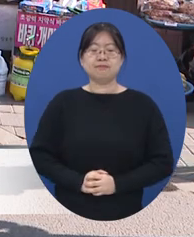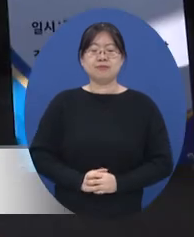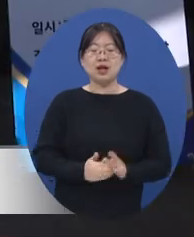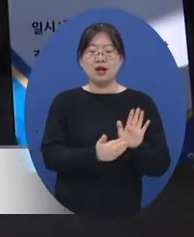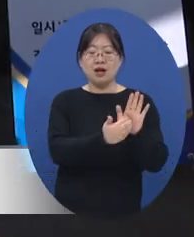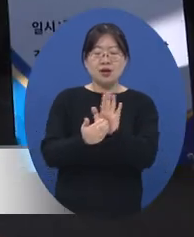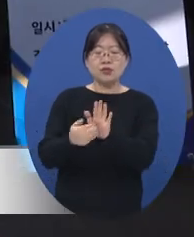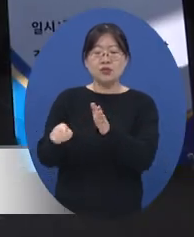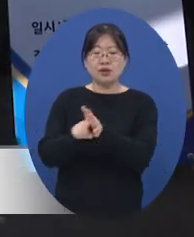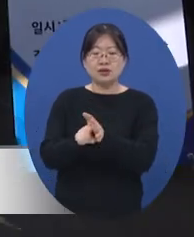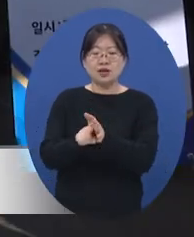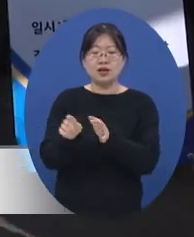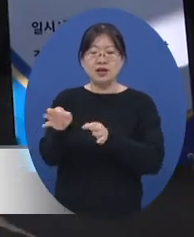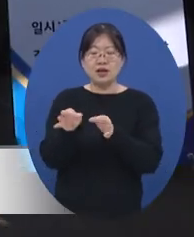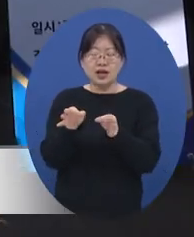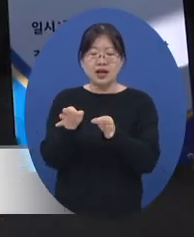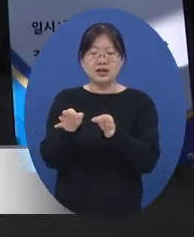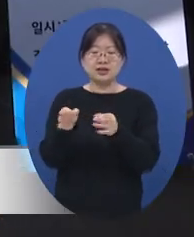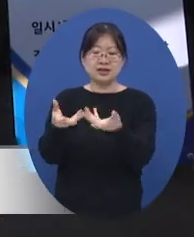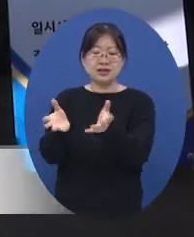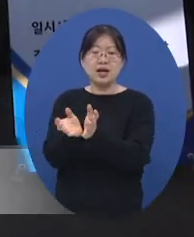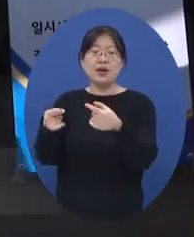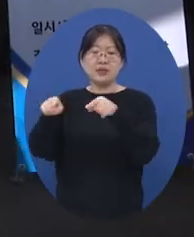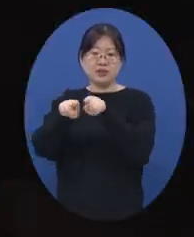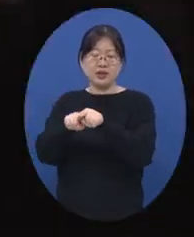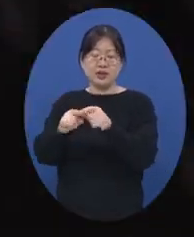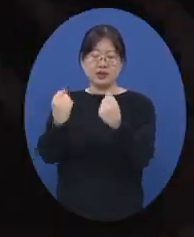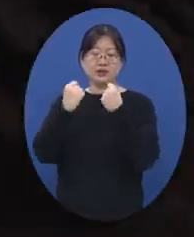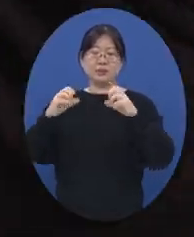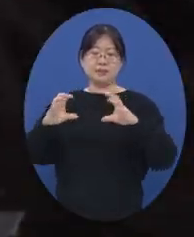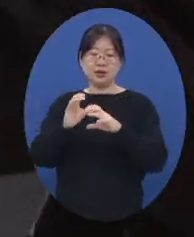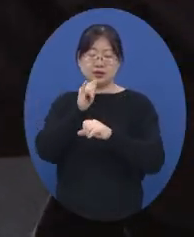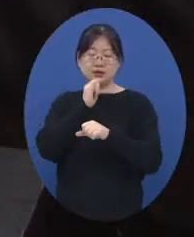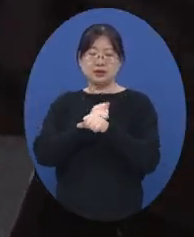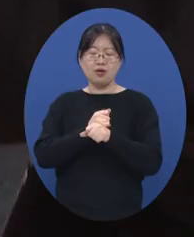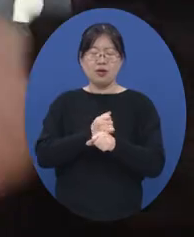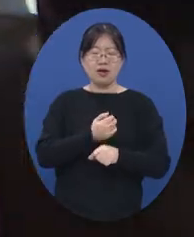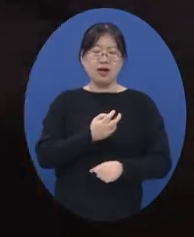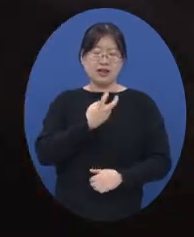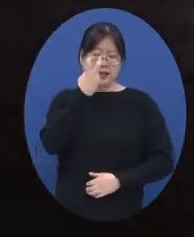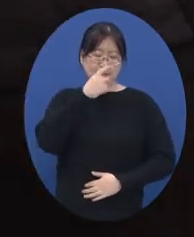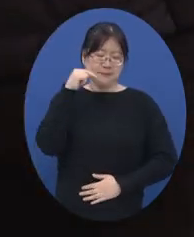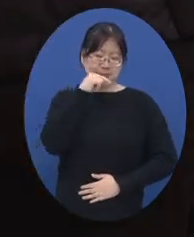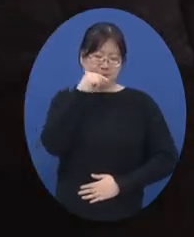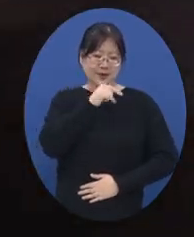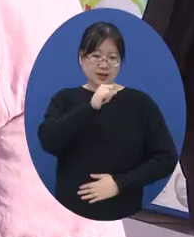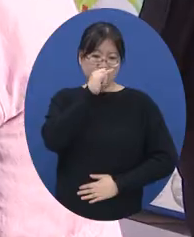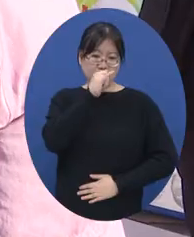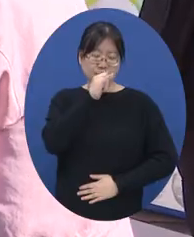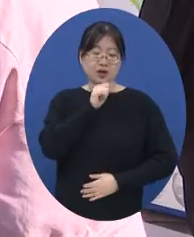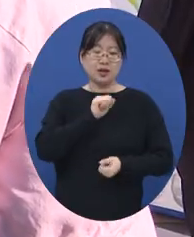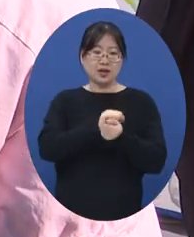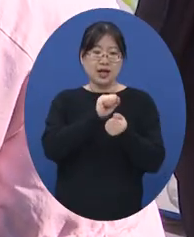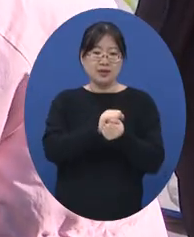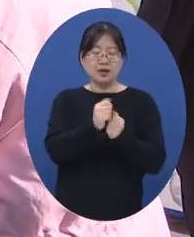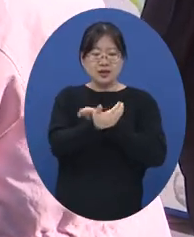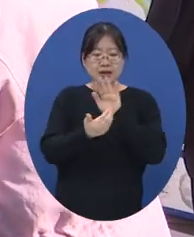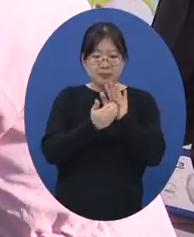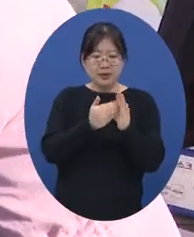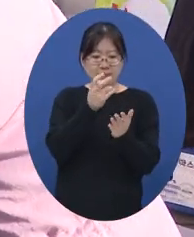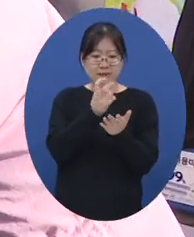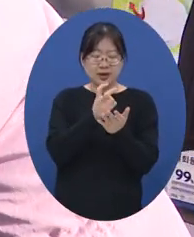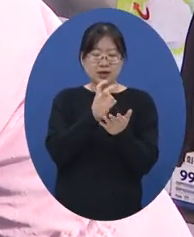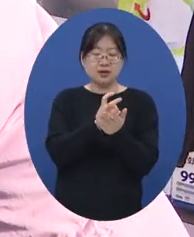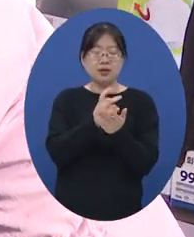방지를 위해 시군 각 상인회와도 힘을 모읍니다. 방역 횟수를 늘리고 상인 대상으로 감염 예방 수칙을 교육하는